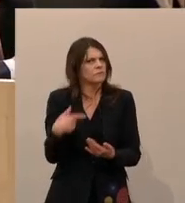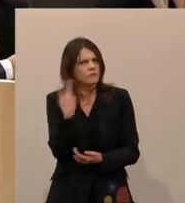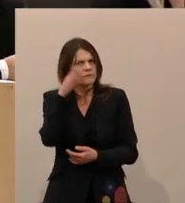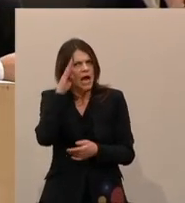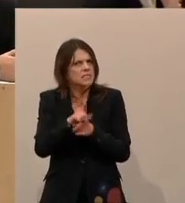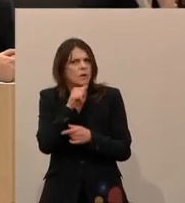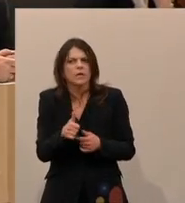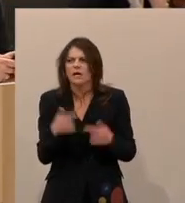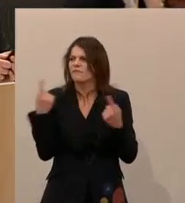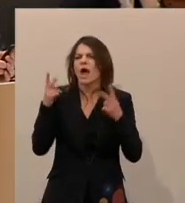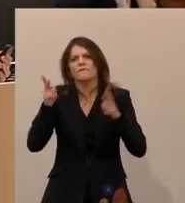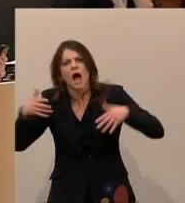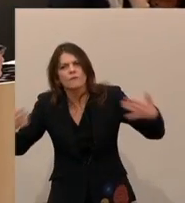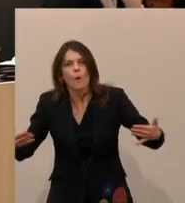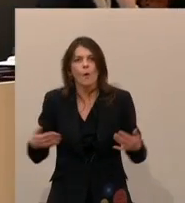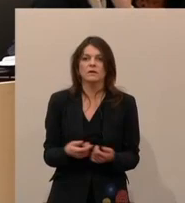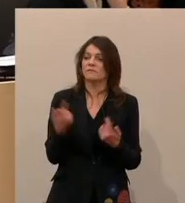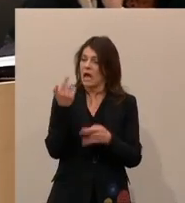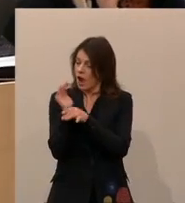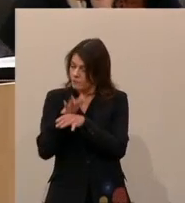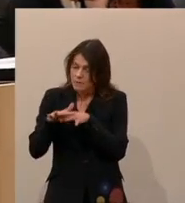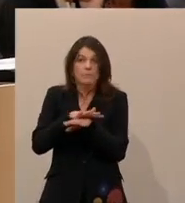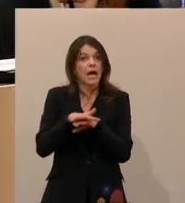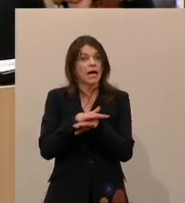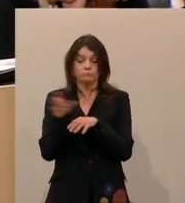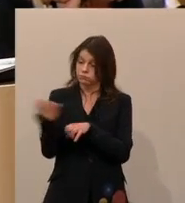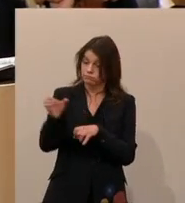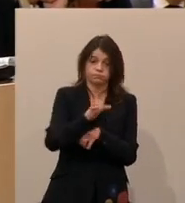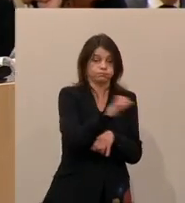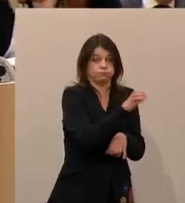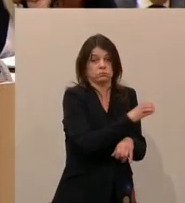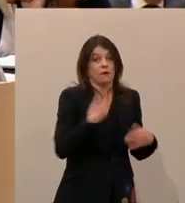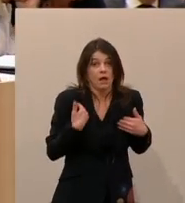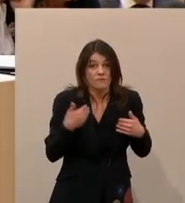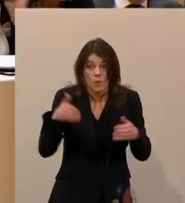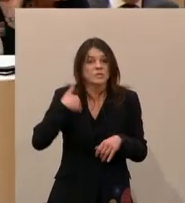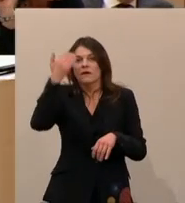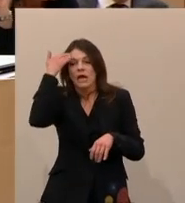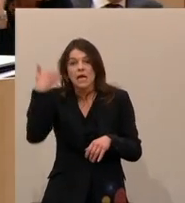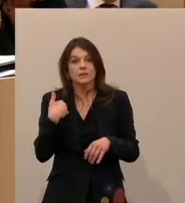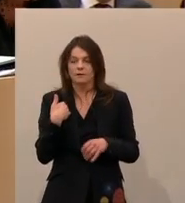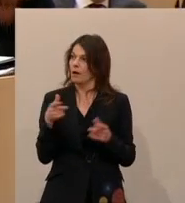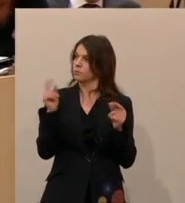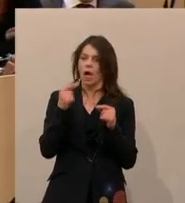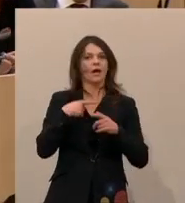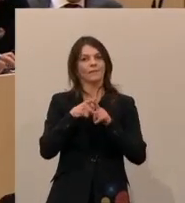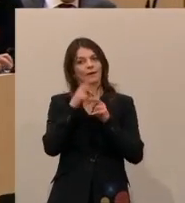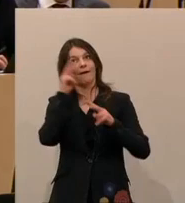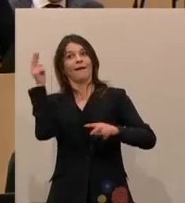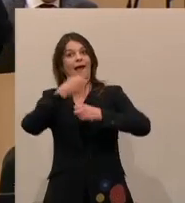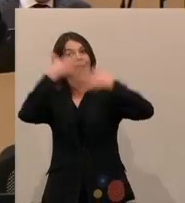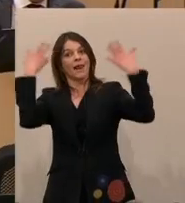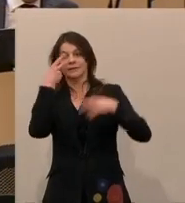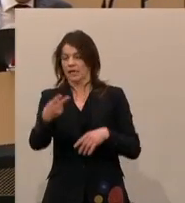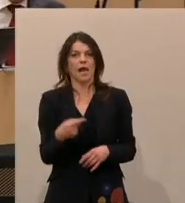auch nicht, wer wann wo in welchem Aufgabenbereich eingesetzt wird. Ja, wenn wir das wissen, dann wären wir Hellseher und nicht